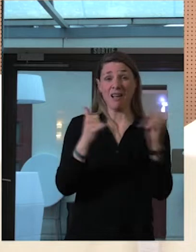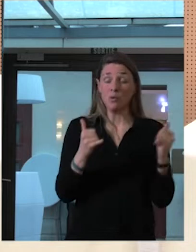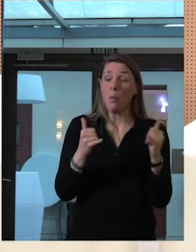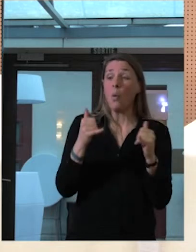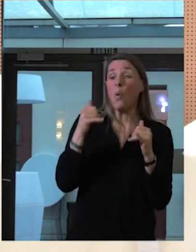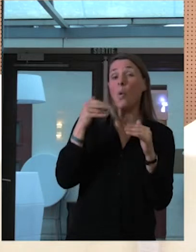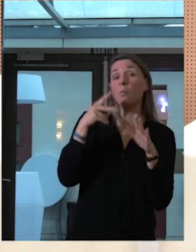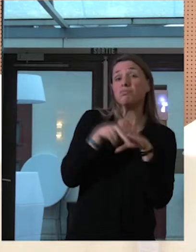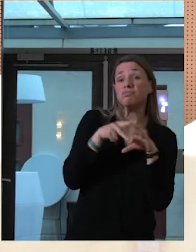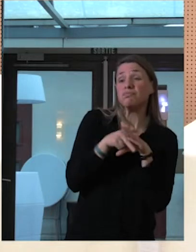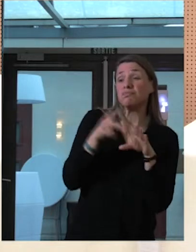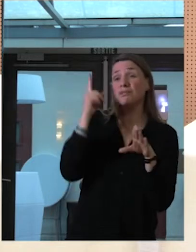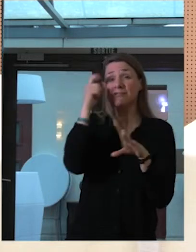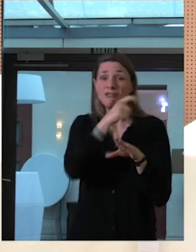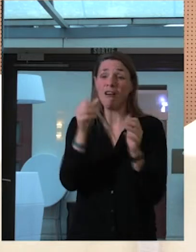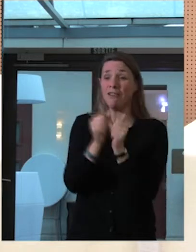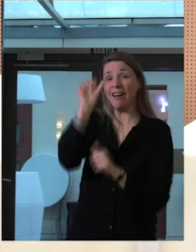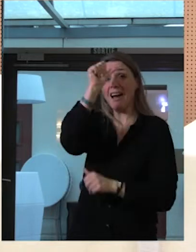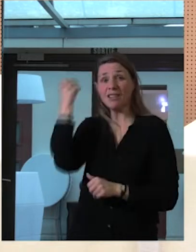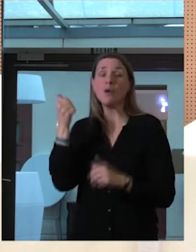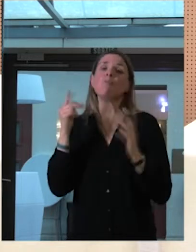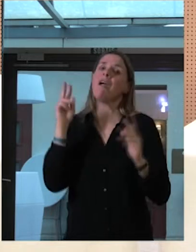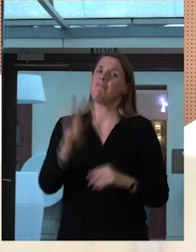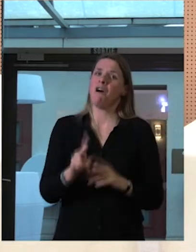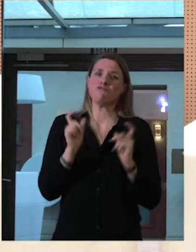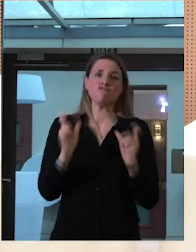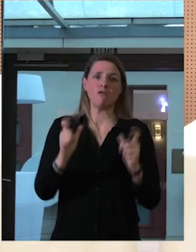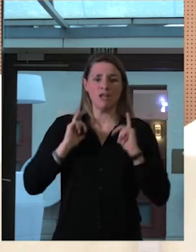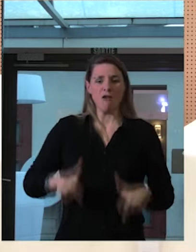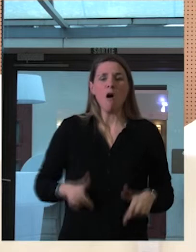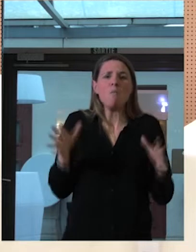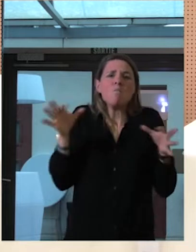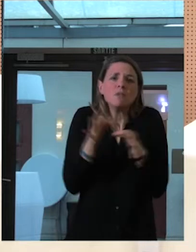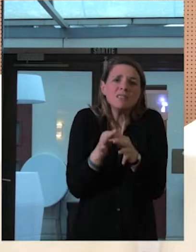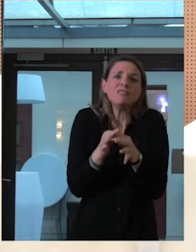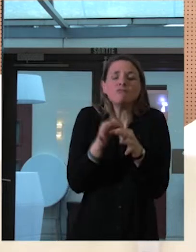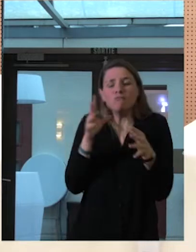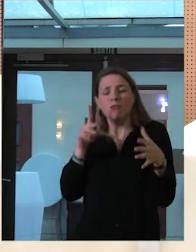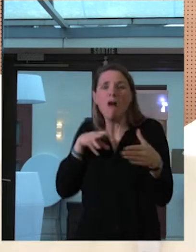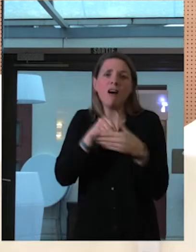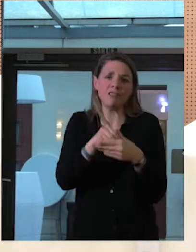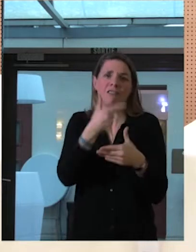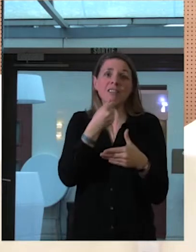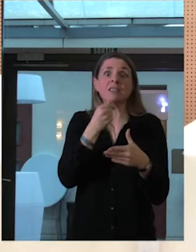puis à force de... j'avais la chance d'être dans une petite école, donc tout de suite j'ai pu m'intégrer facilement.